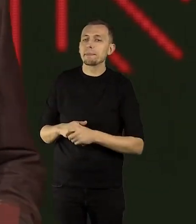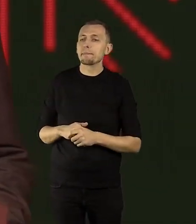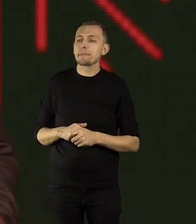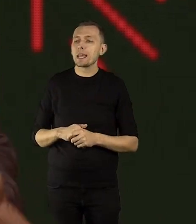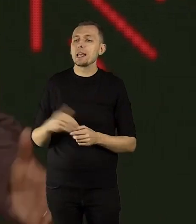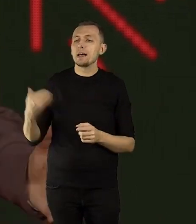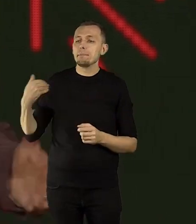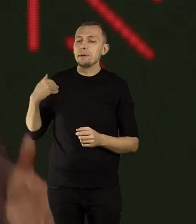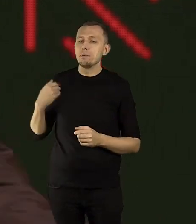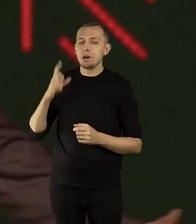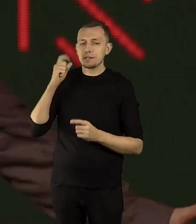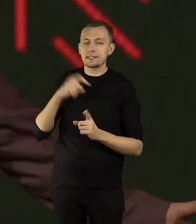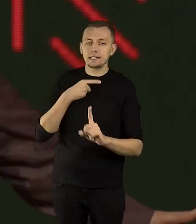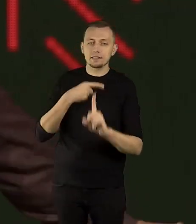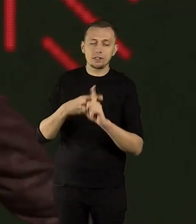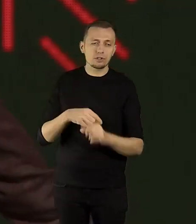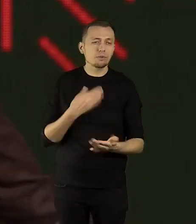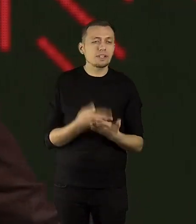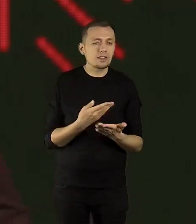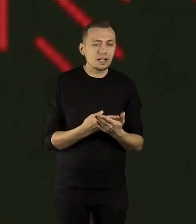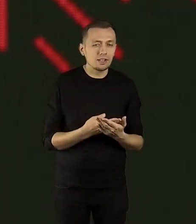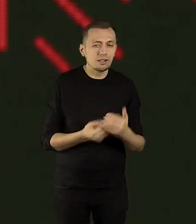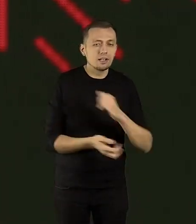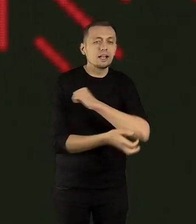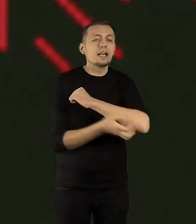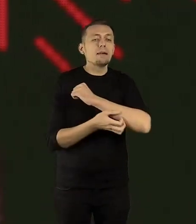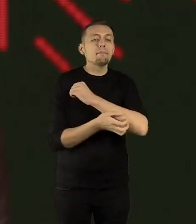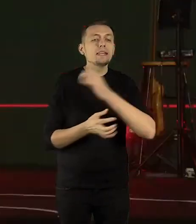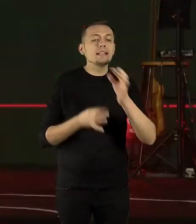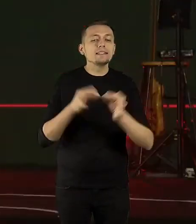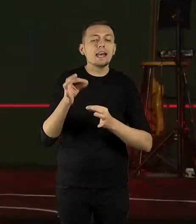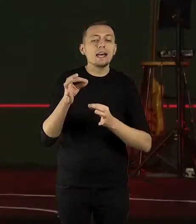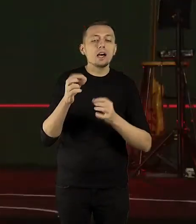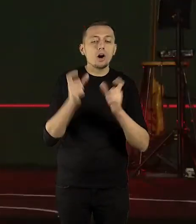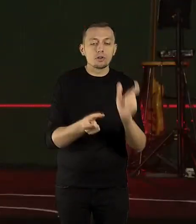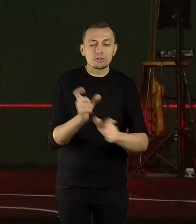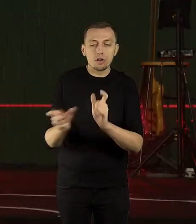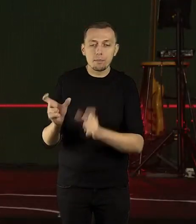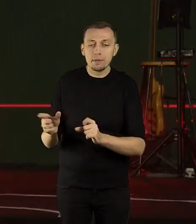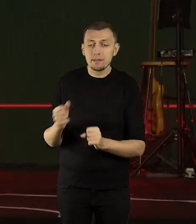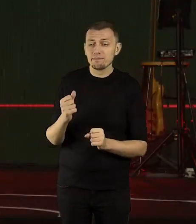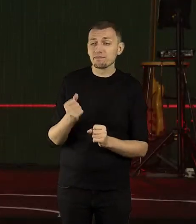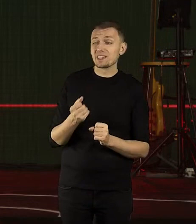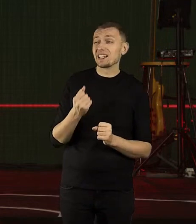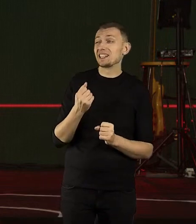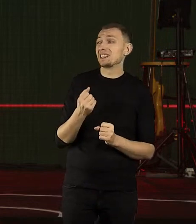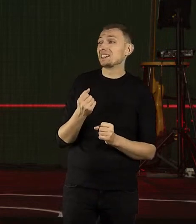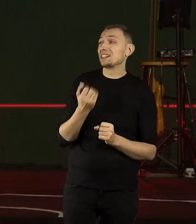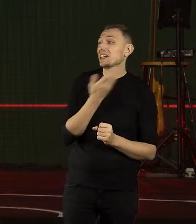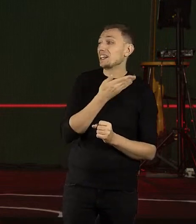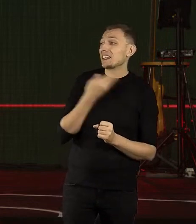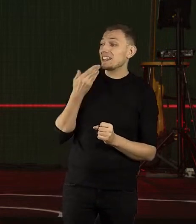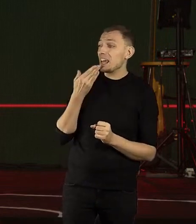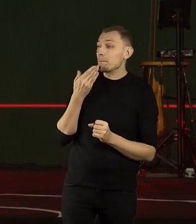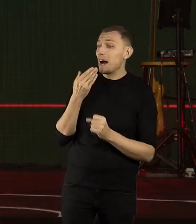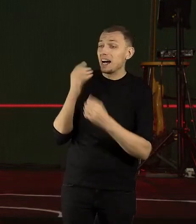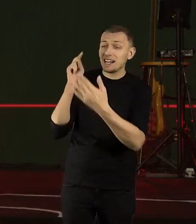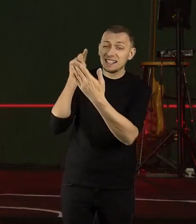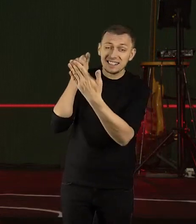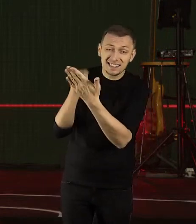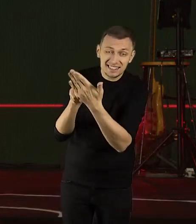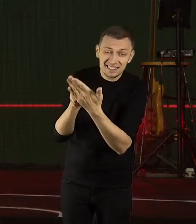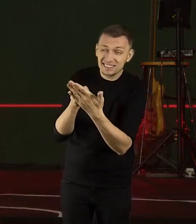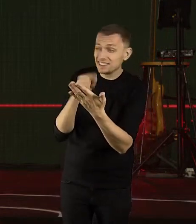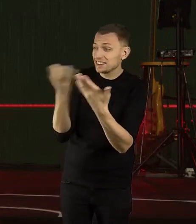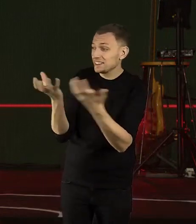Ewangelię, przyjmowali ją jako naprawdę dobrą nowinę. A bogaci, i tu jest mowa zarówno o bogactwie materialnym,